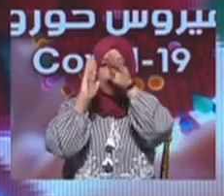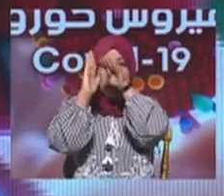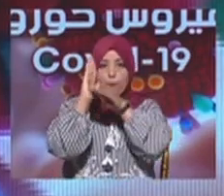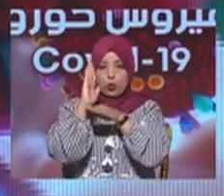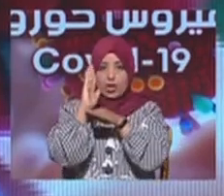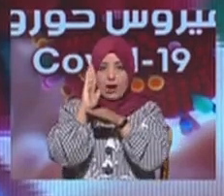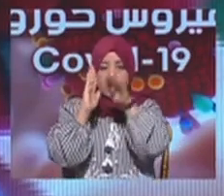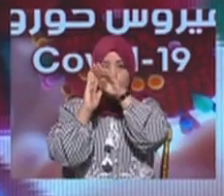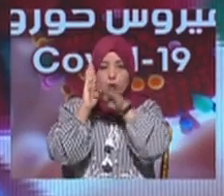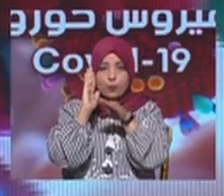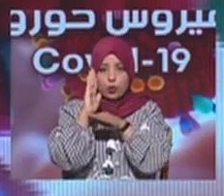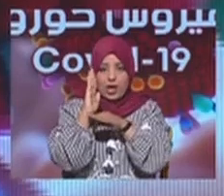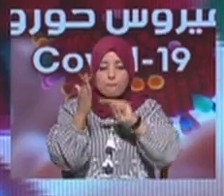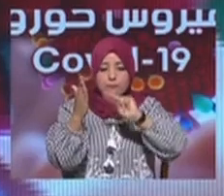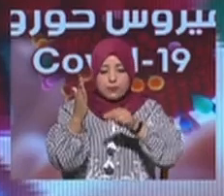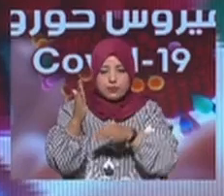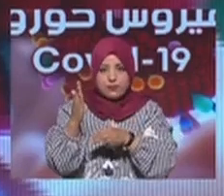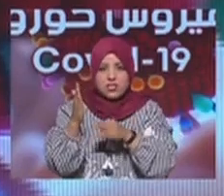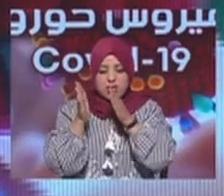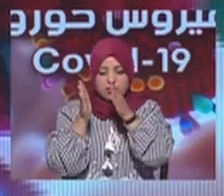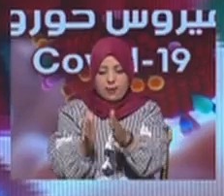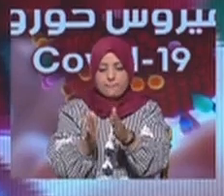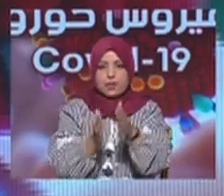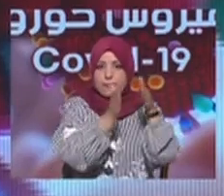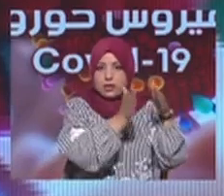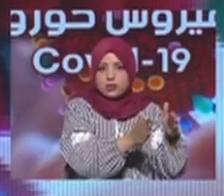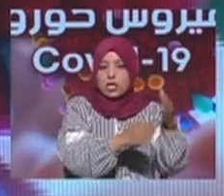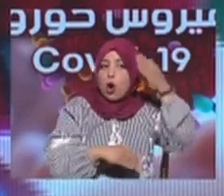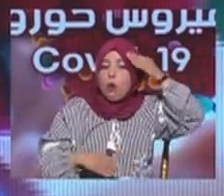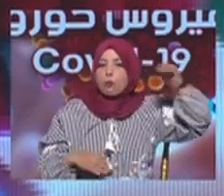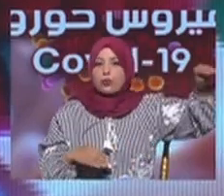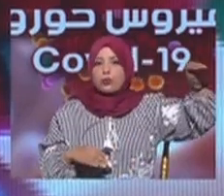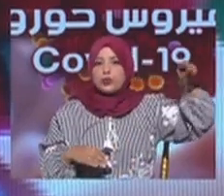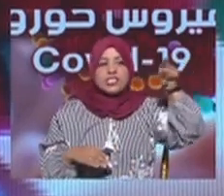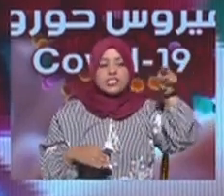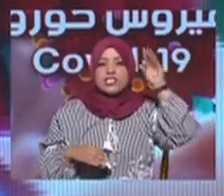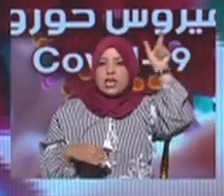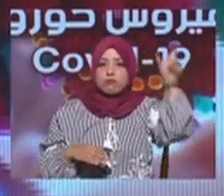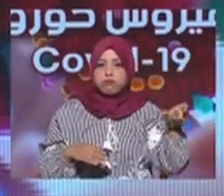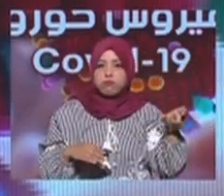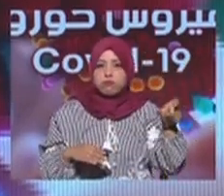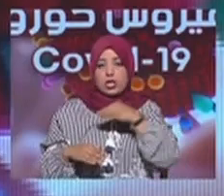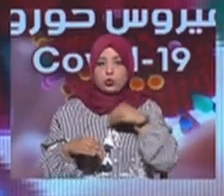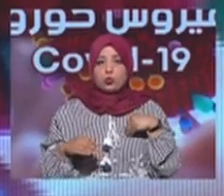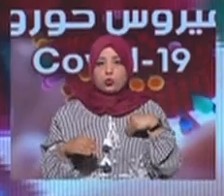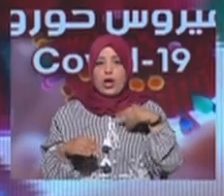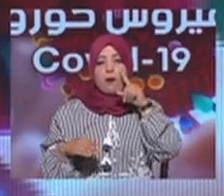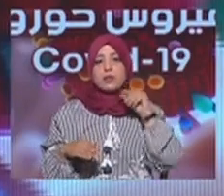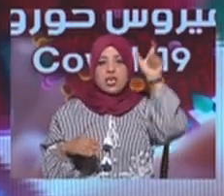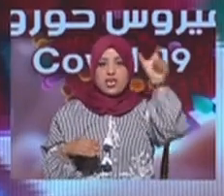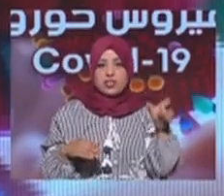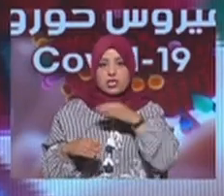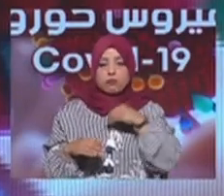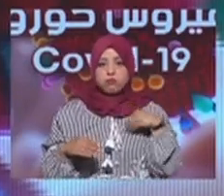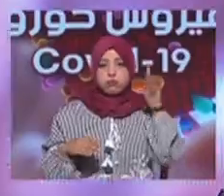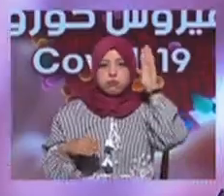هكاك، يلزمك عندك بروتوكول. دونك أنا بوسكو عندي خبرة أني نعمل السيكونساج نتاع دوتر فيروس في اللابوراتوار